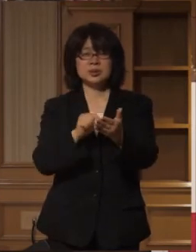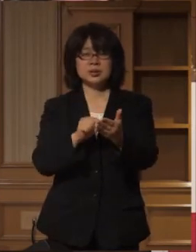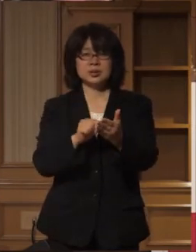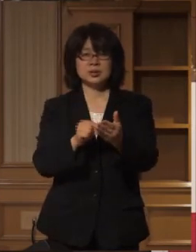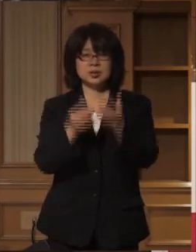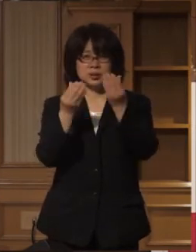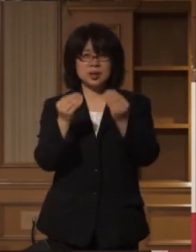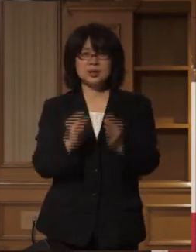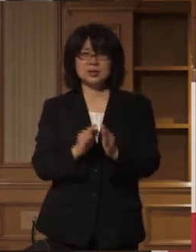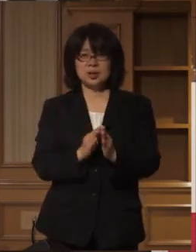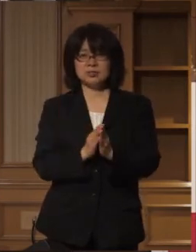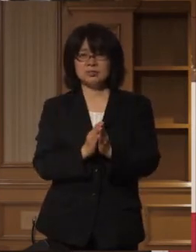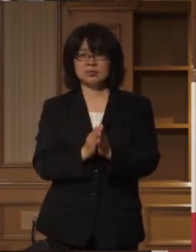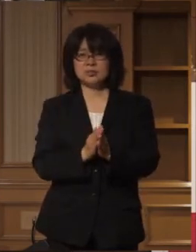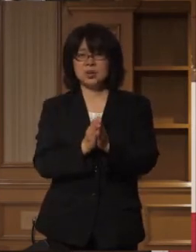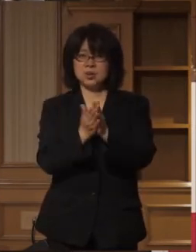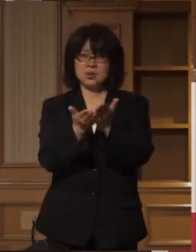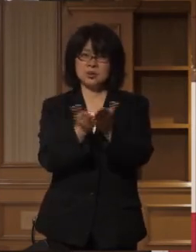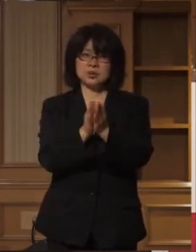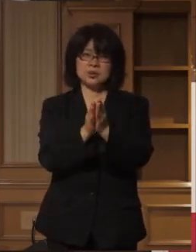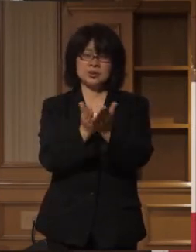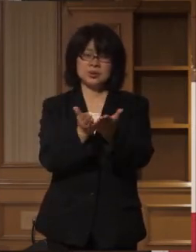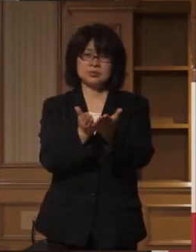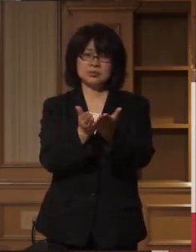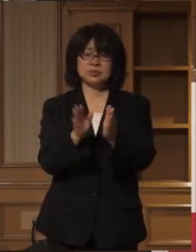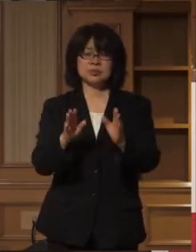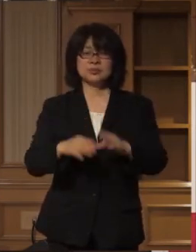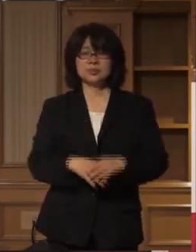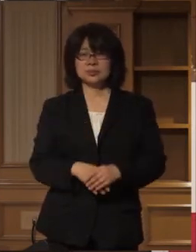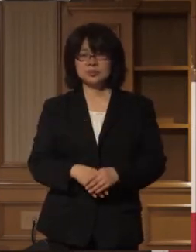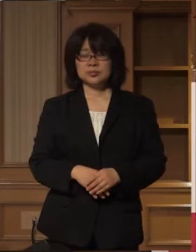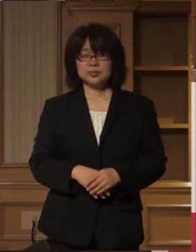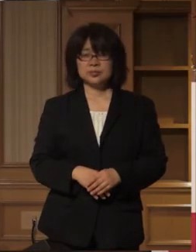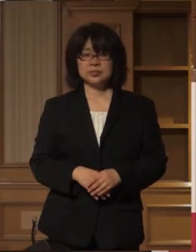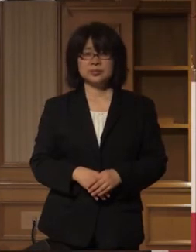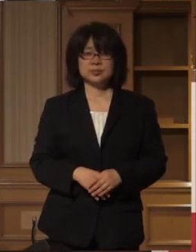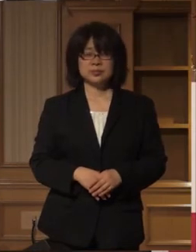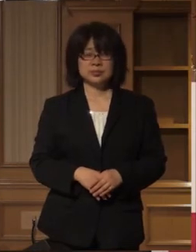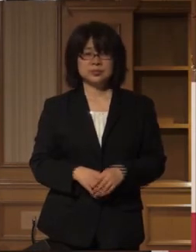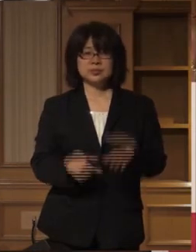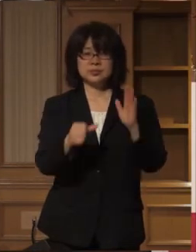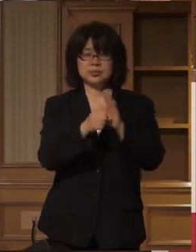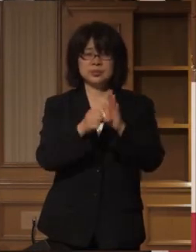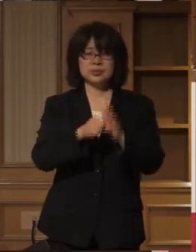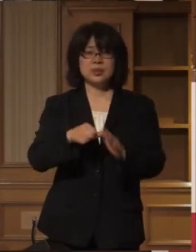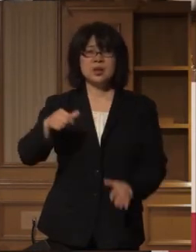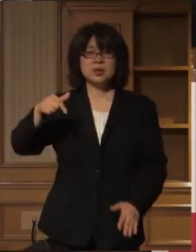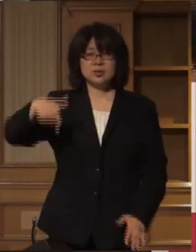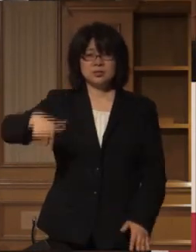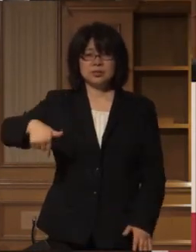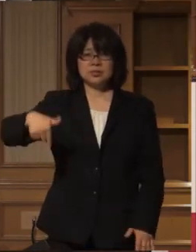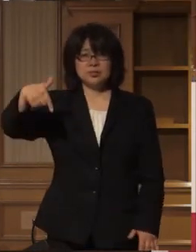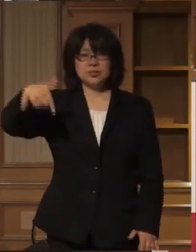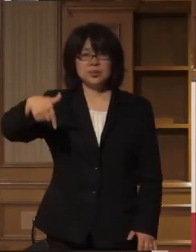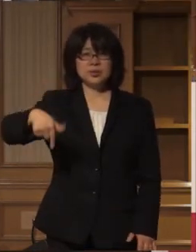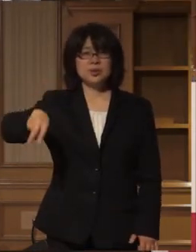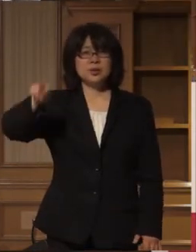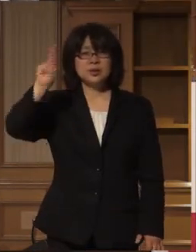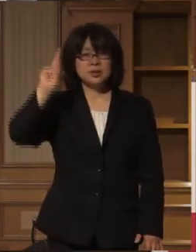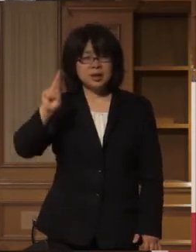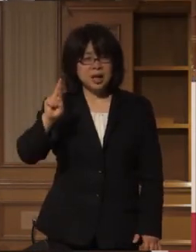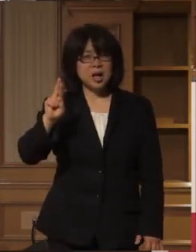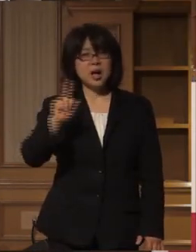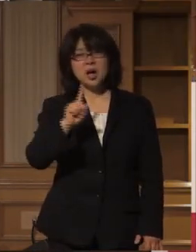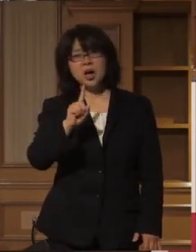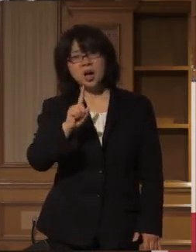進めていいですかって、確認取れたので、そのプラビオ・マルトさんにですね、ちょっとファックスを最初送ったんですね。